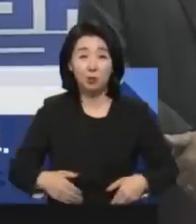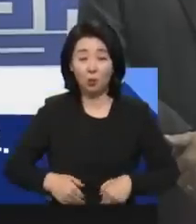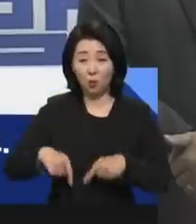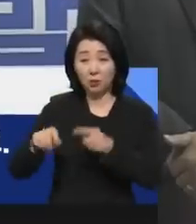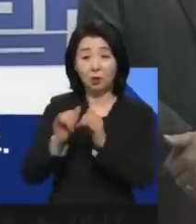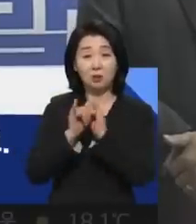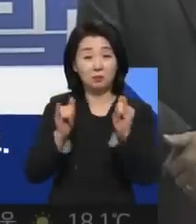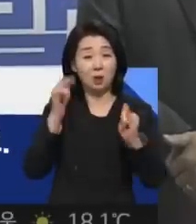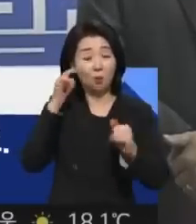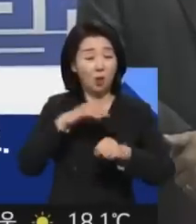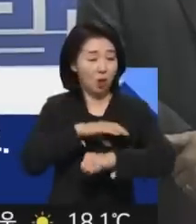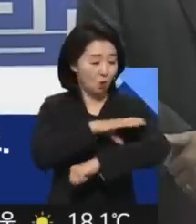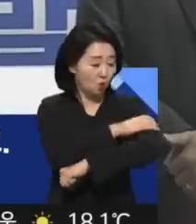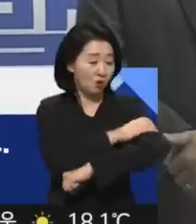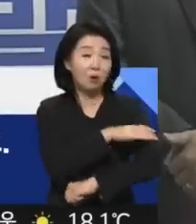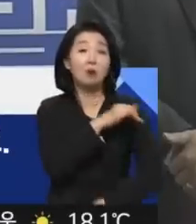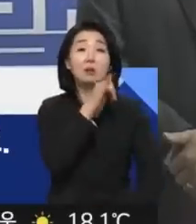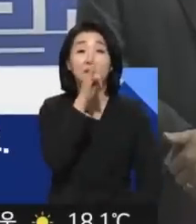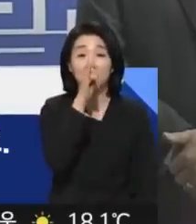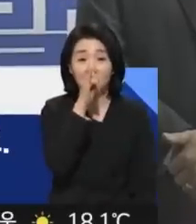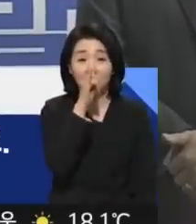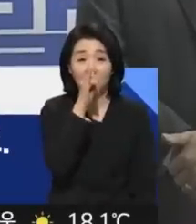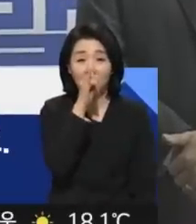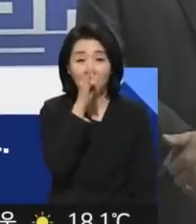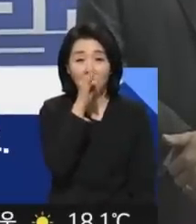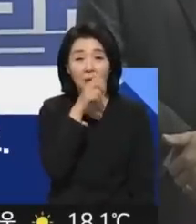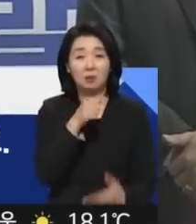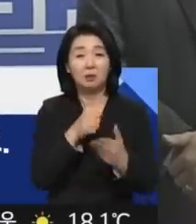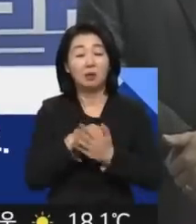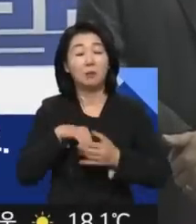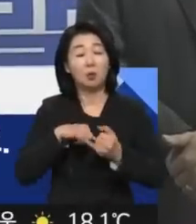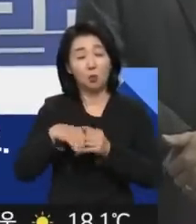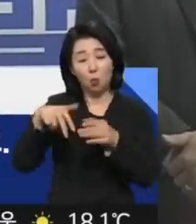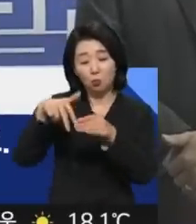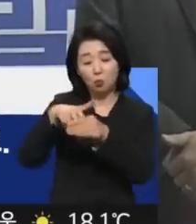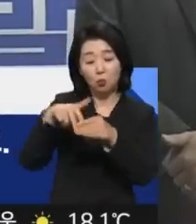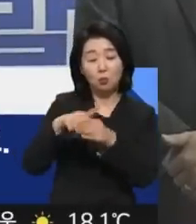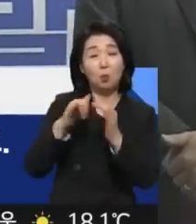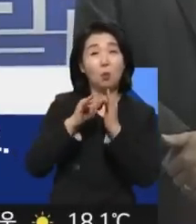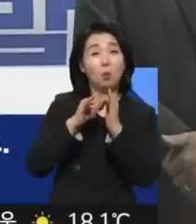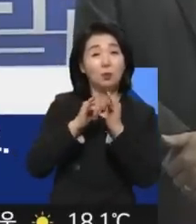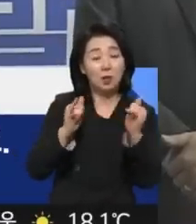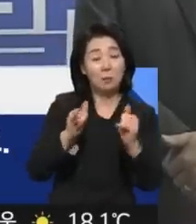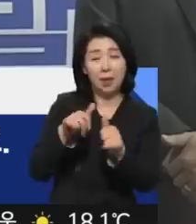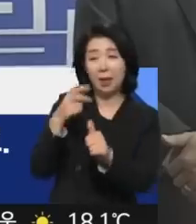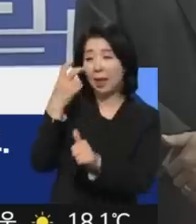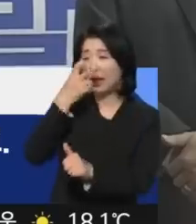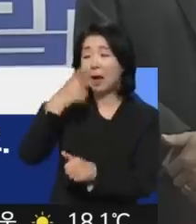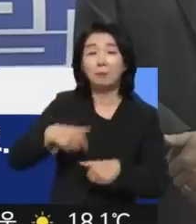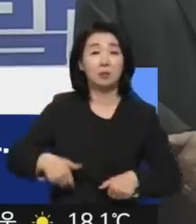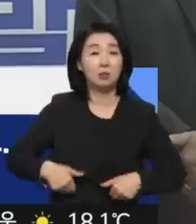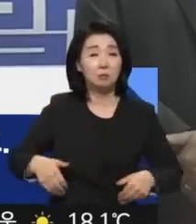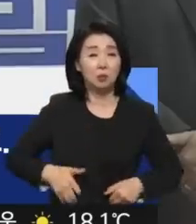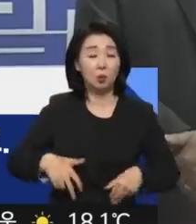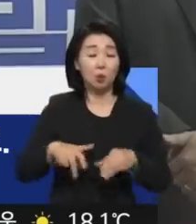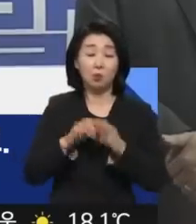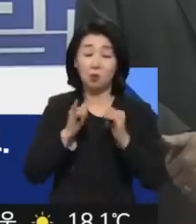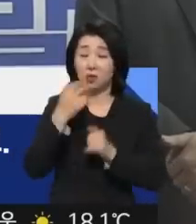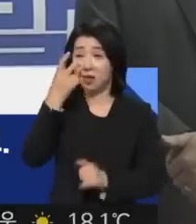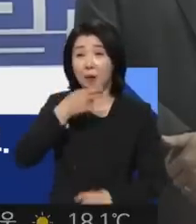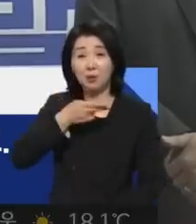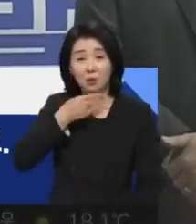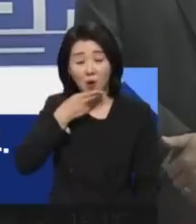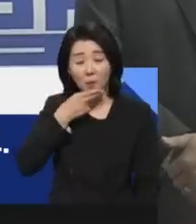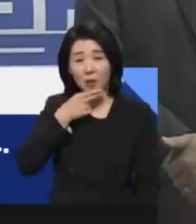정치인들은요 권력을 가지기 때문에 반드시 종교인의 감시가 필요해요. 종교인의 감시 없으면 그 사람들이